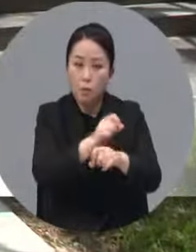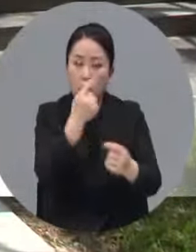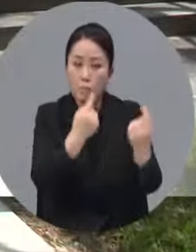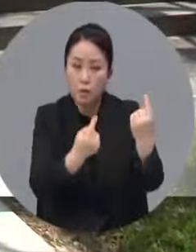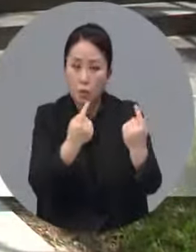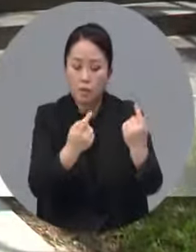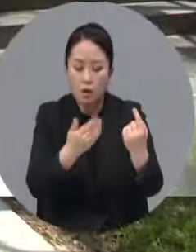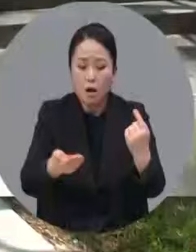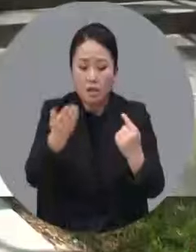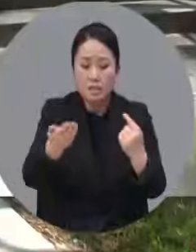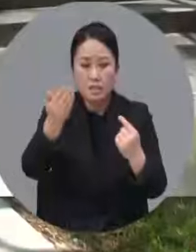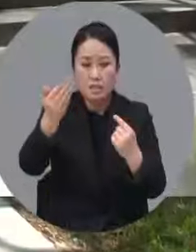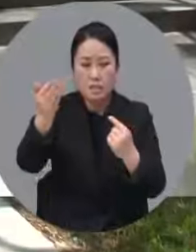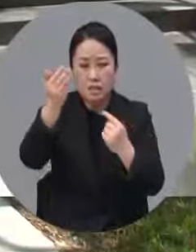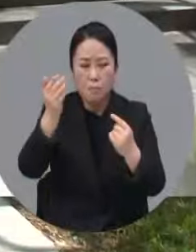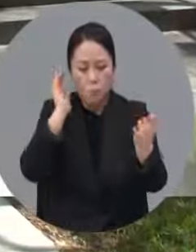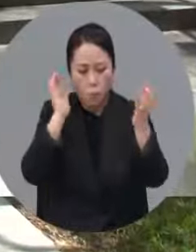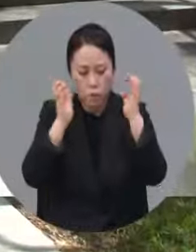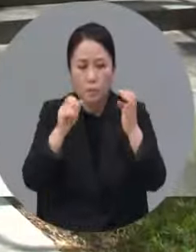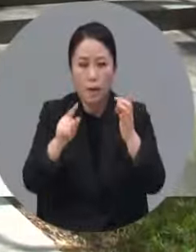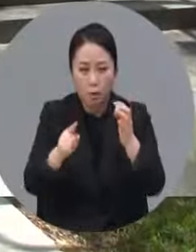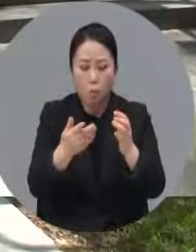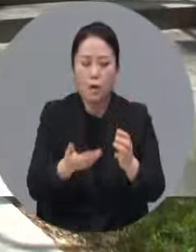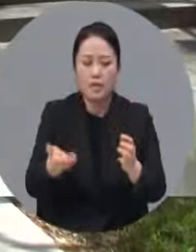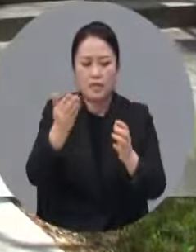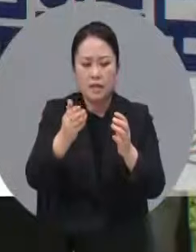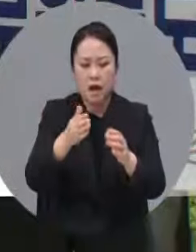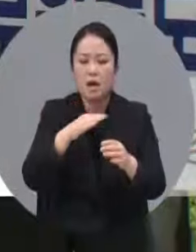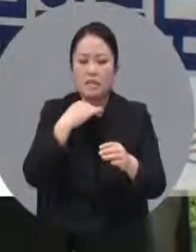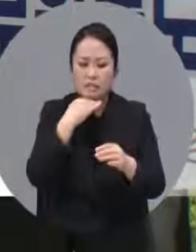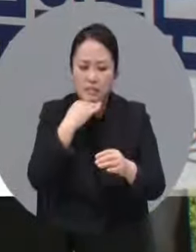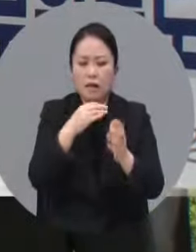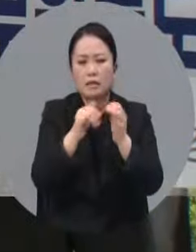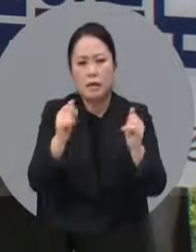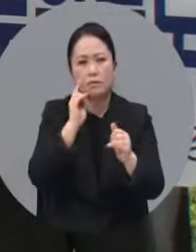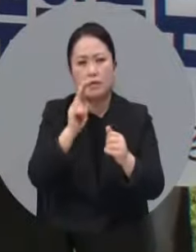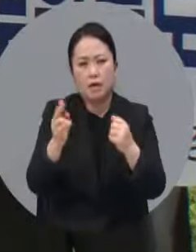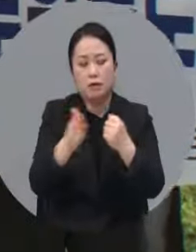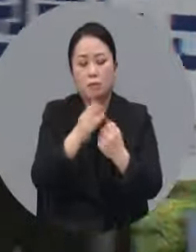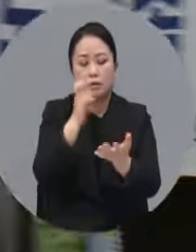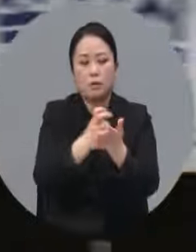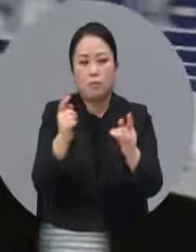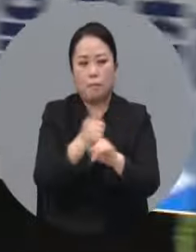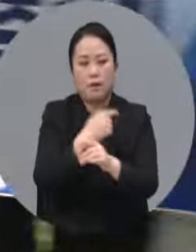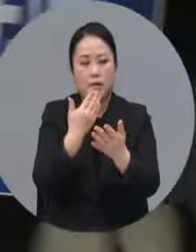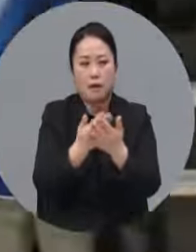승진 단계가 많고 인사 적체도 심각하다며 제도 개선을 촉구했습니다.